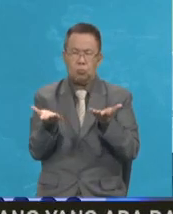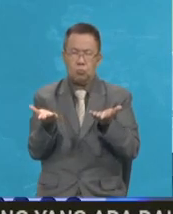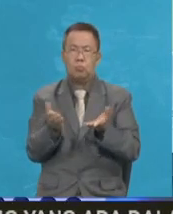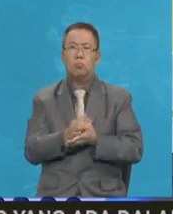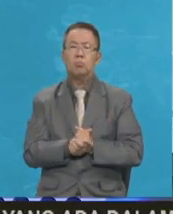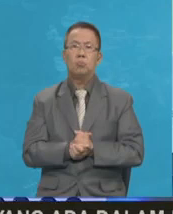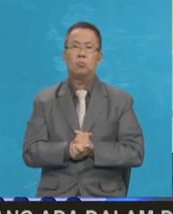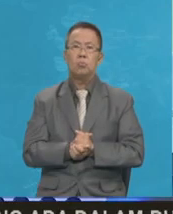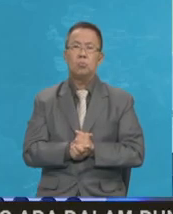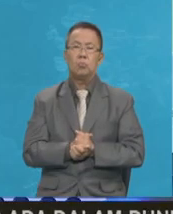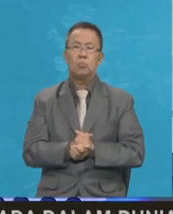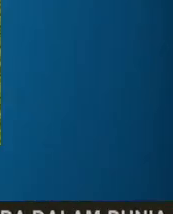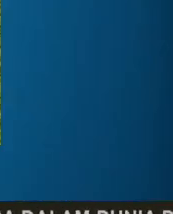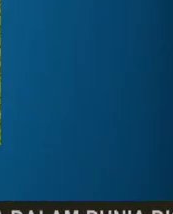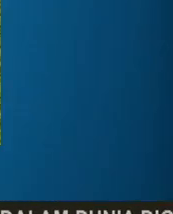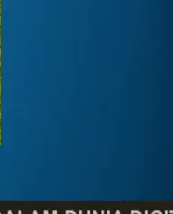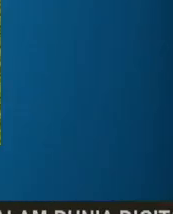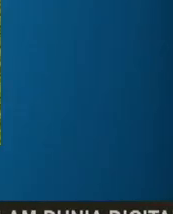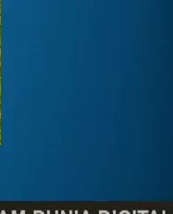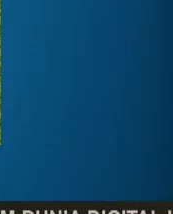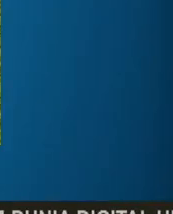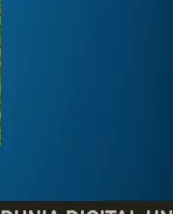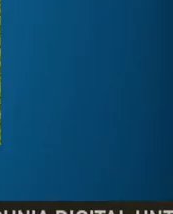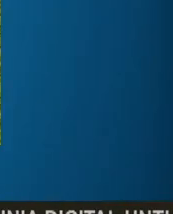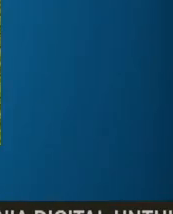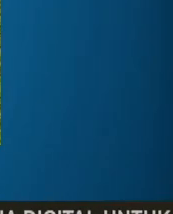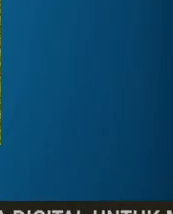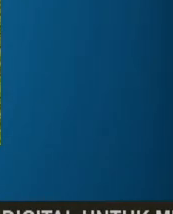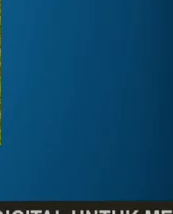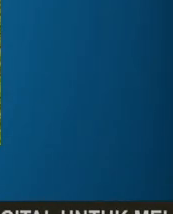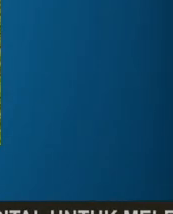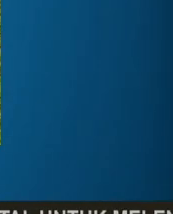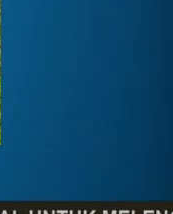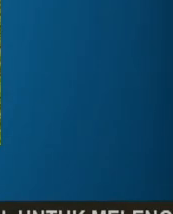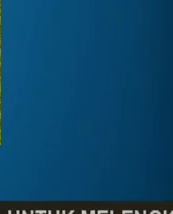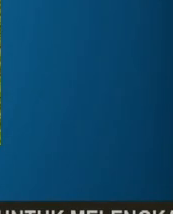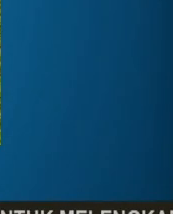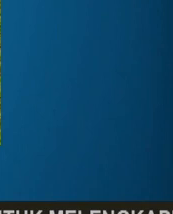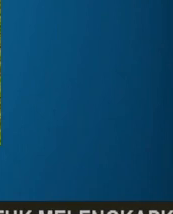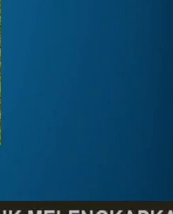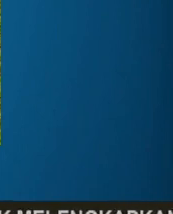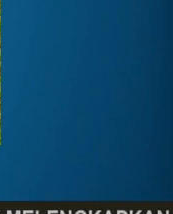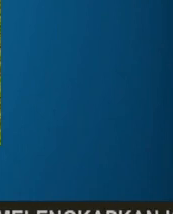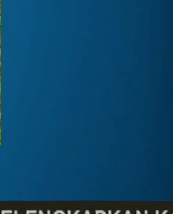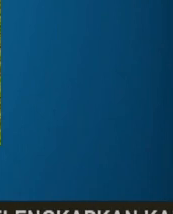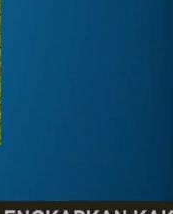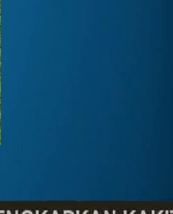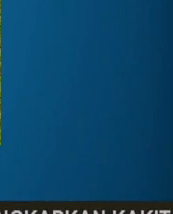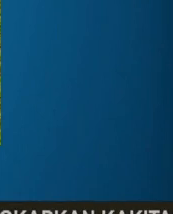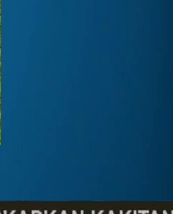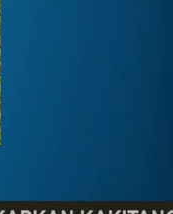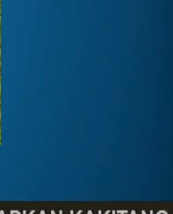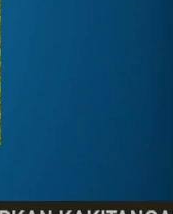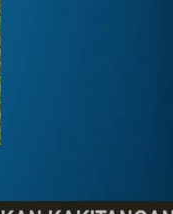satu kurungan ee Hai Muhammad kokam ya didapati melakukan kesalahan melongokkan sampah